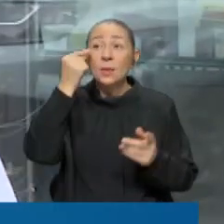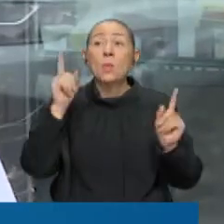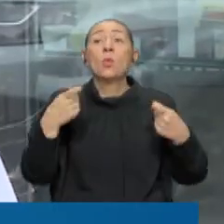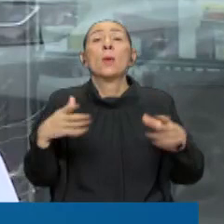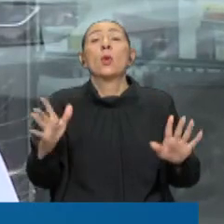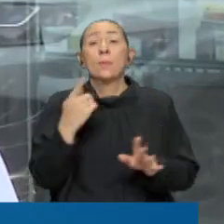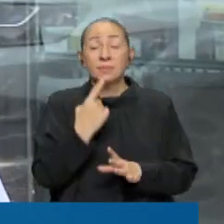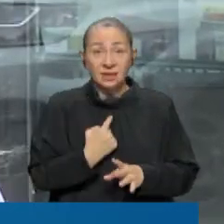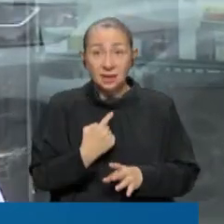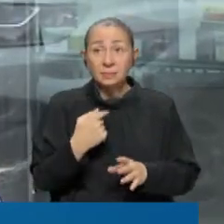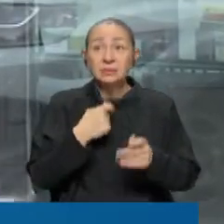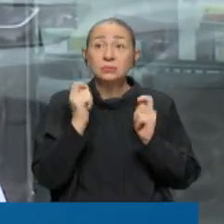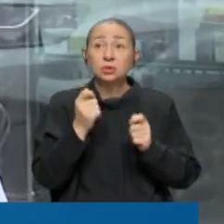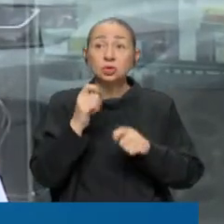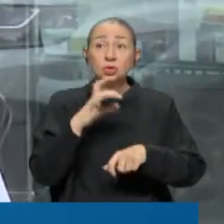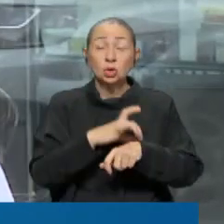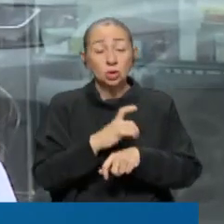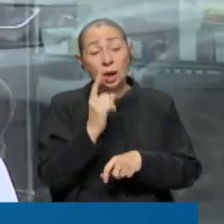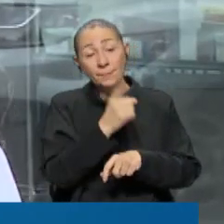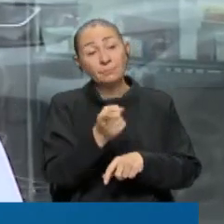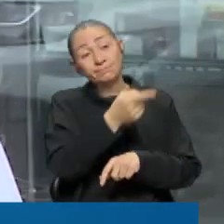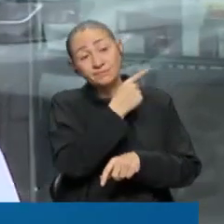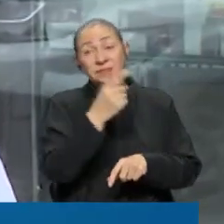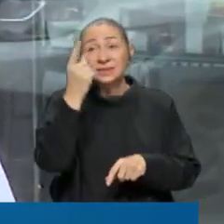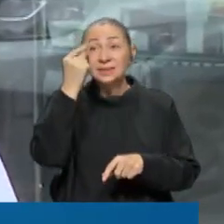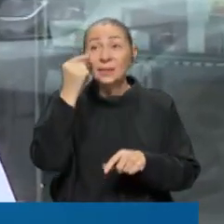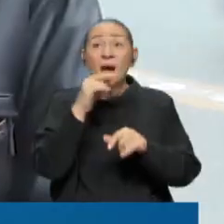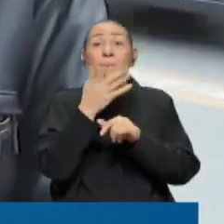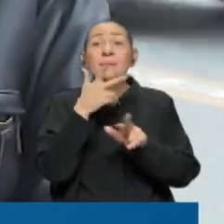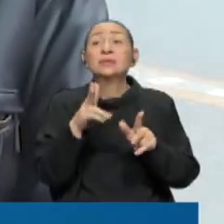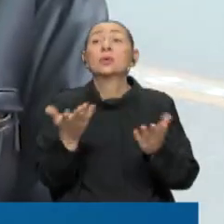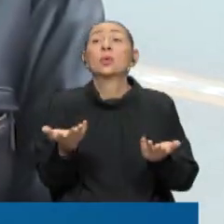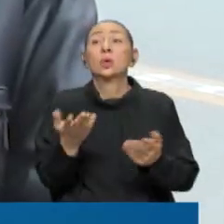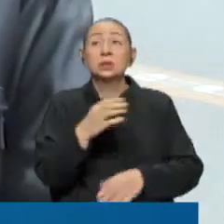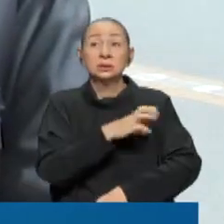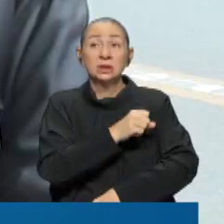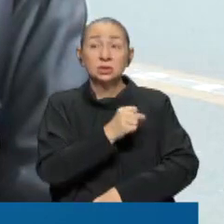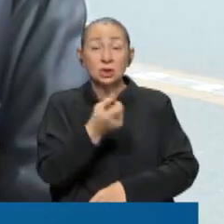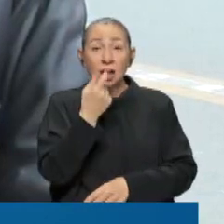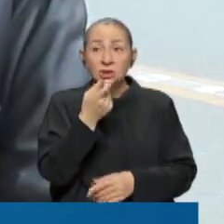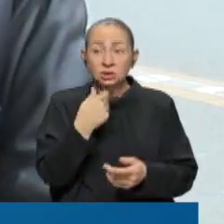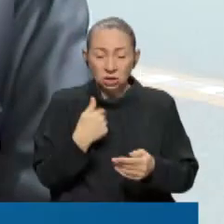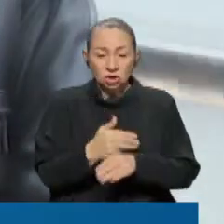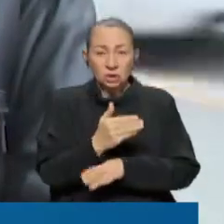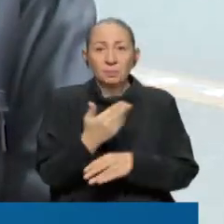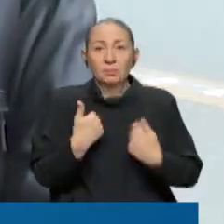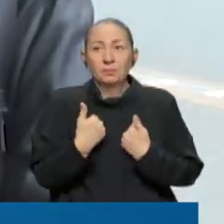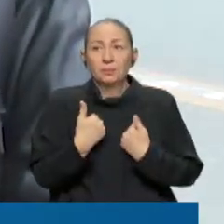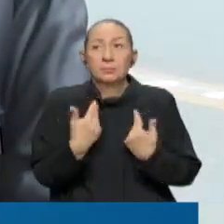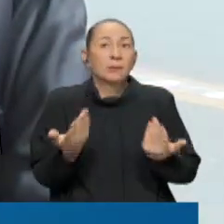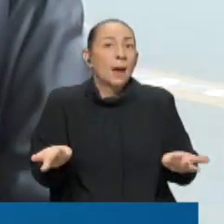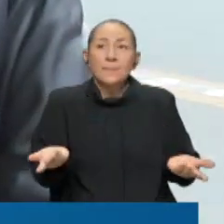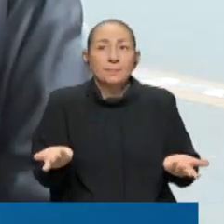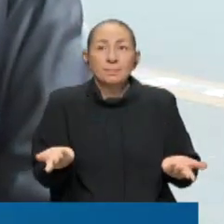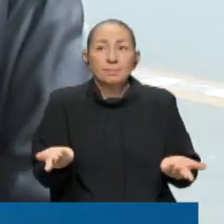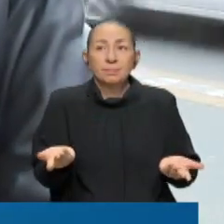damlayı bulamıyorum dedi Biz mecburen doktora yönlendirdik Çünkü Damla'nın muadili de yok Valla tansiyon ilaçlarında yaşadım ben bunu ne